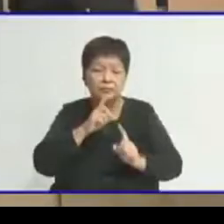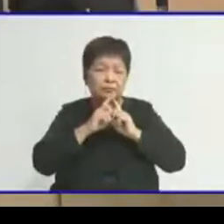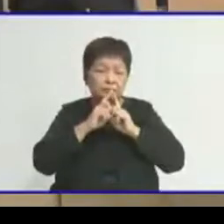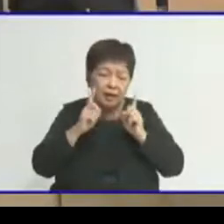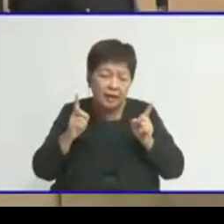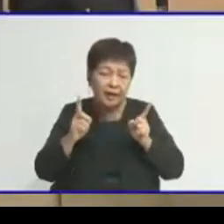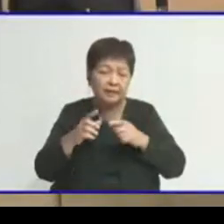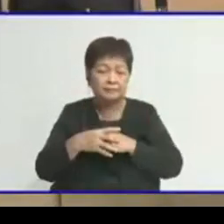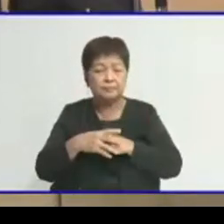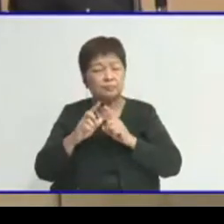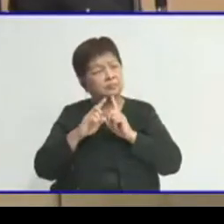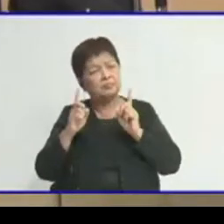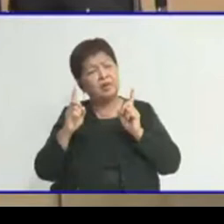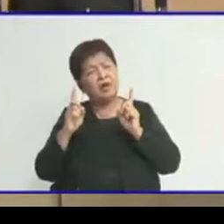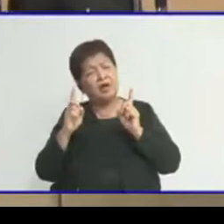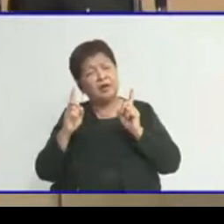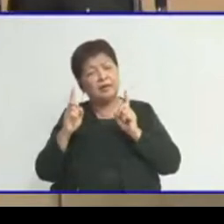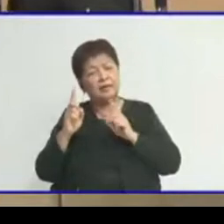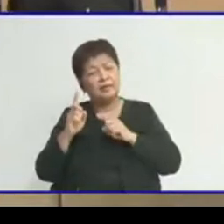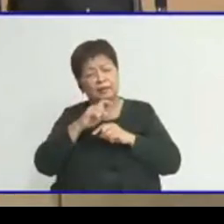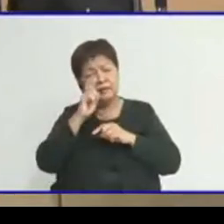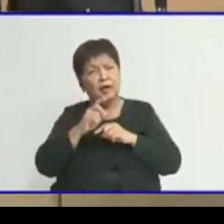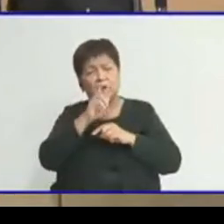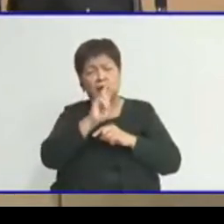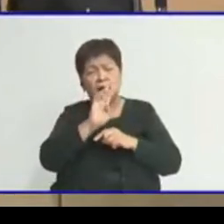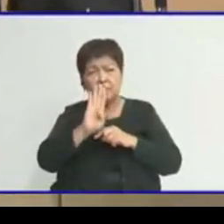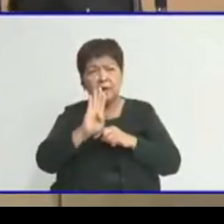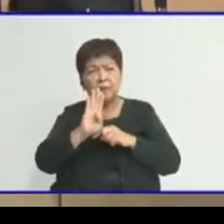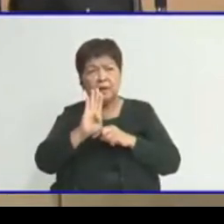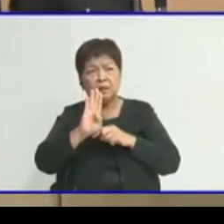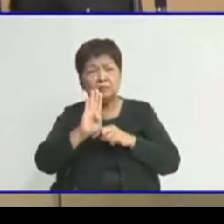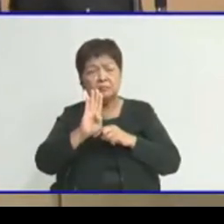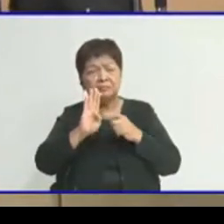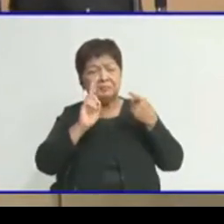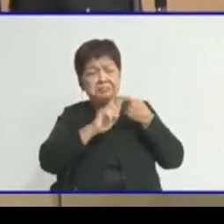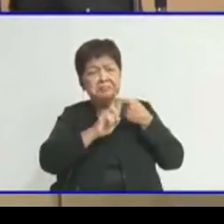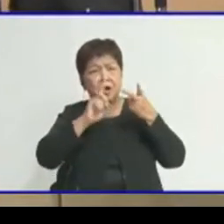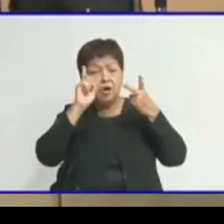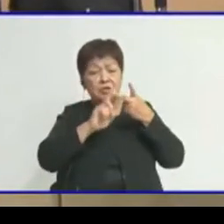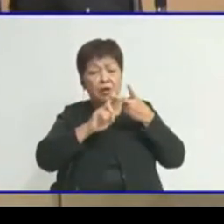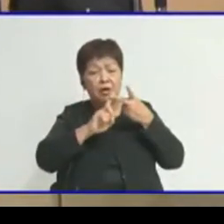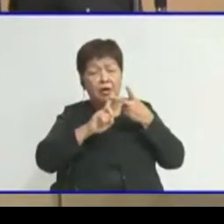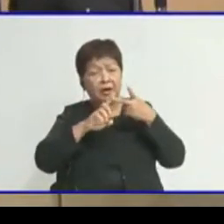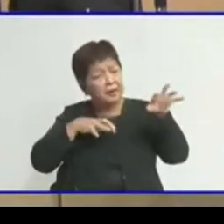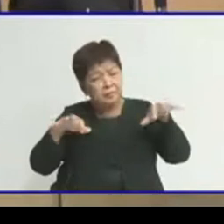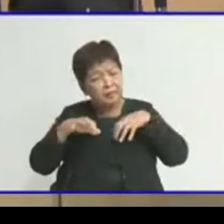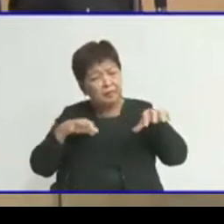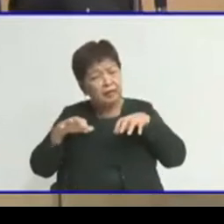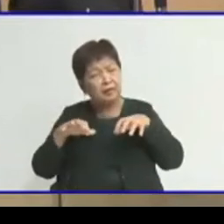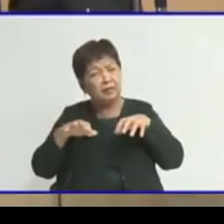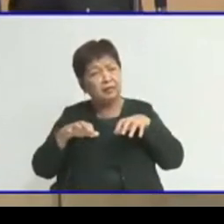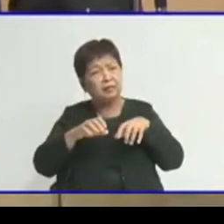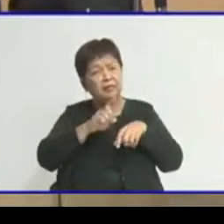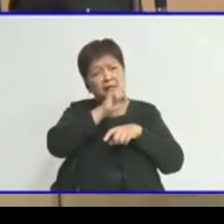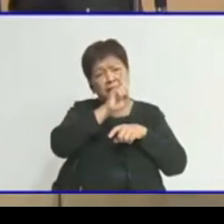ณเชนจุติว่าถ้าเกิดว่าระเบ ีย บ นี้ มีการปฏิบัติ if the NSM regulation is implemented 180วันนี่มันก็ผ่านม